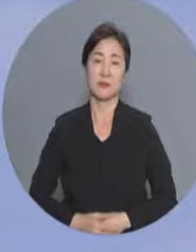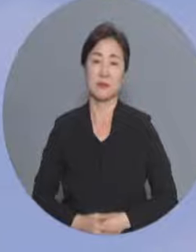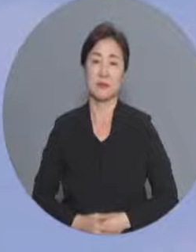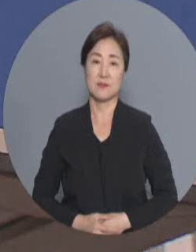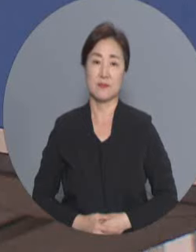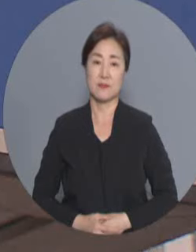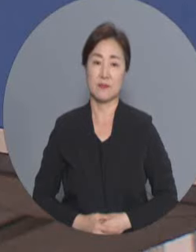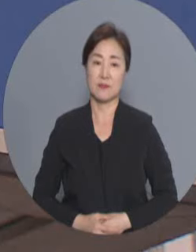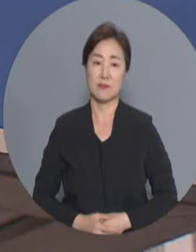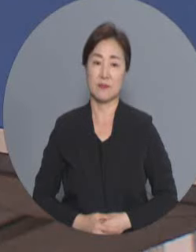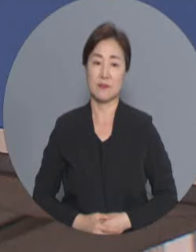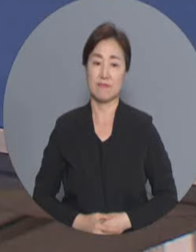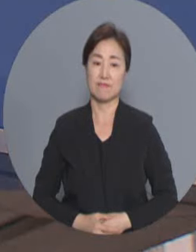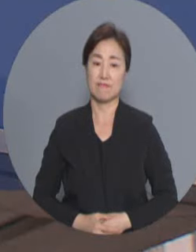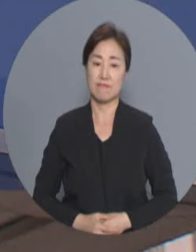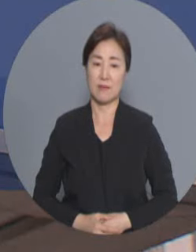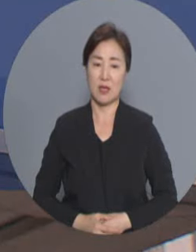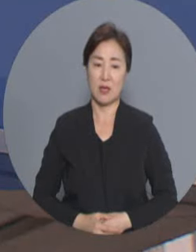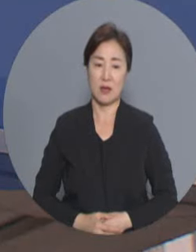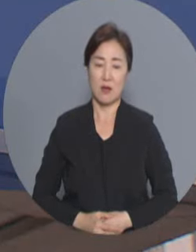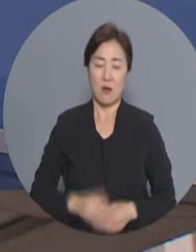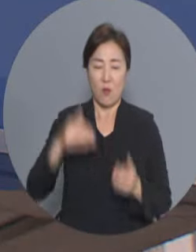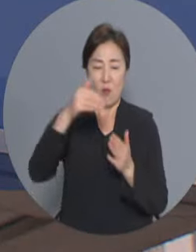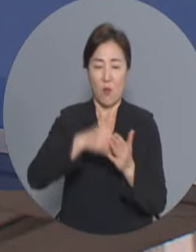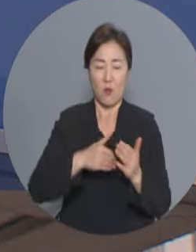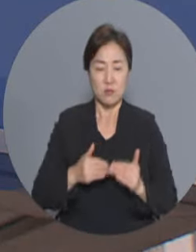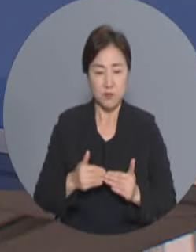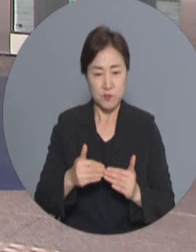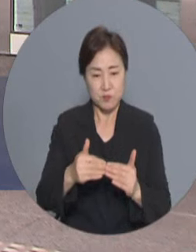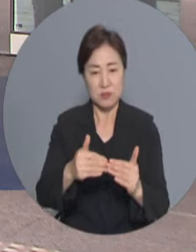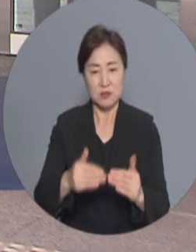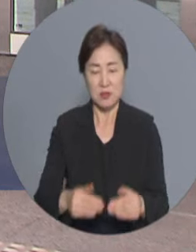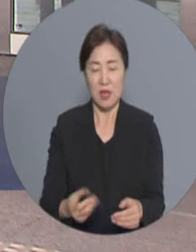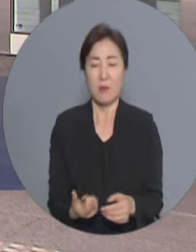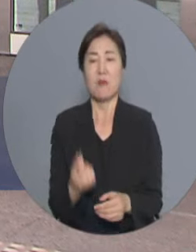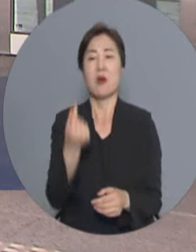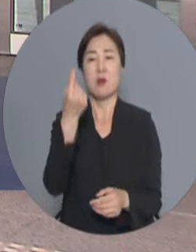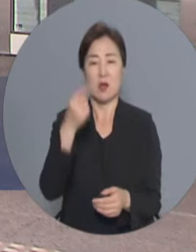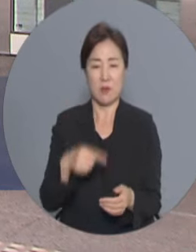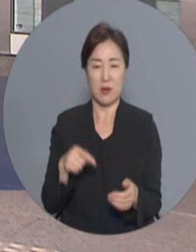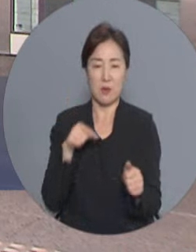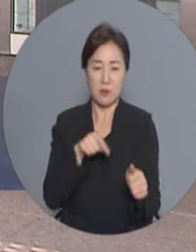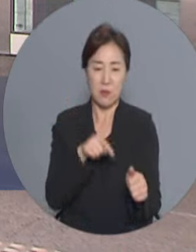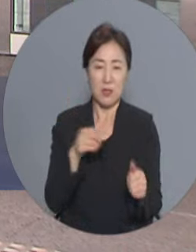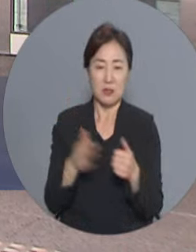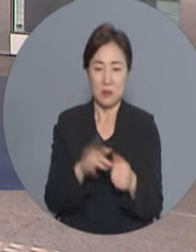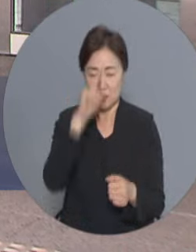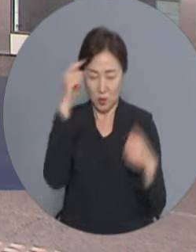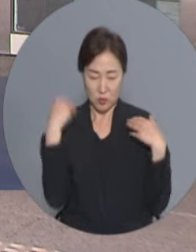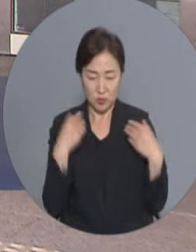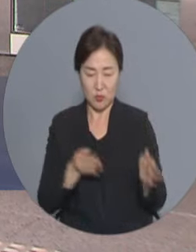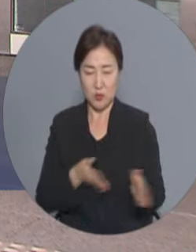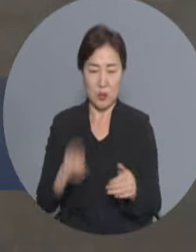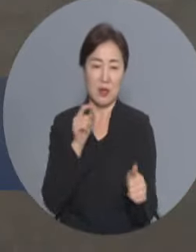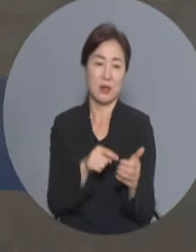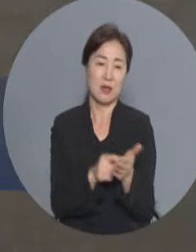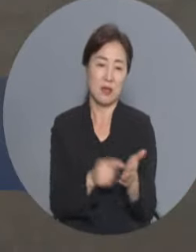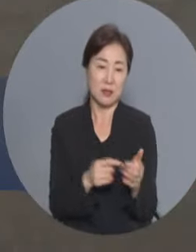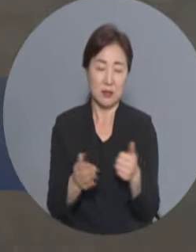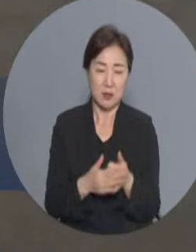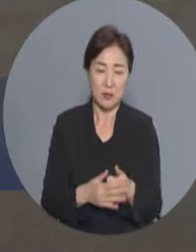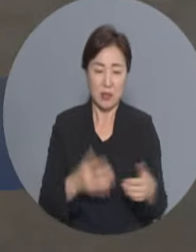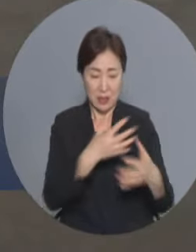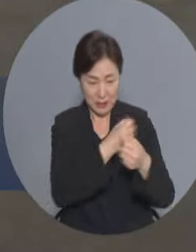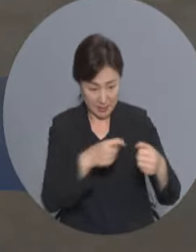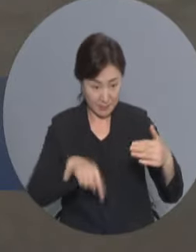나옵니다. 공정은 늦어지고 신속 집행은 계속 정부나 도에서 쪼고 그러니까 제한 물량은 내에는